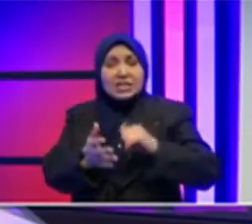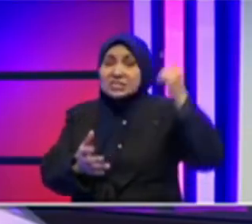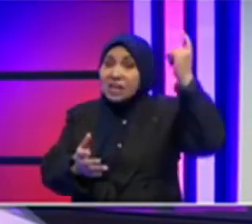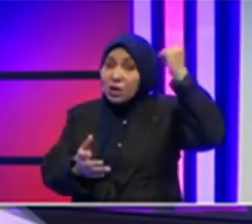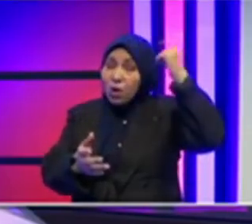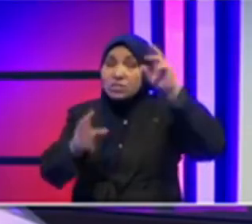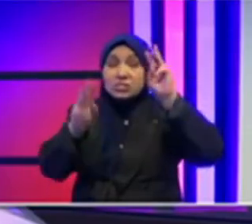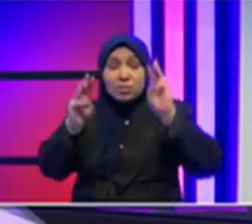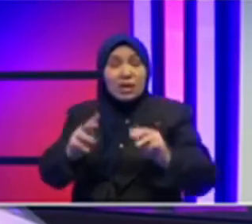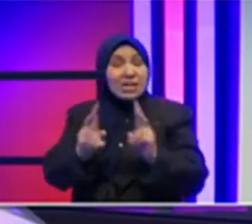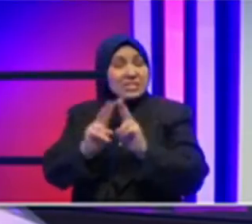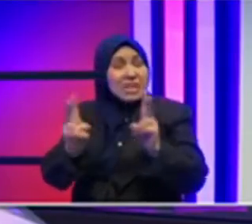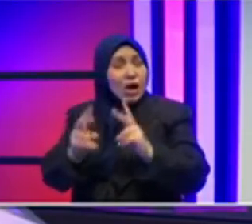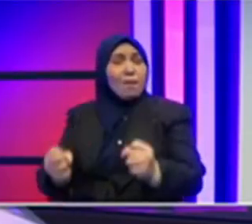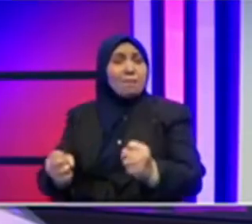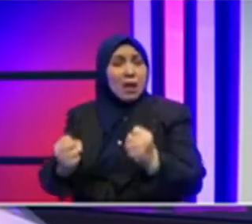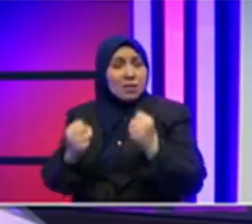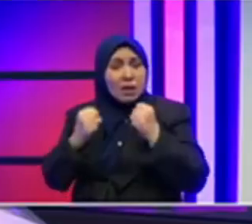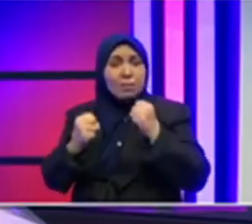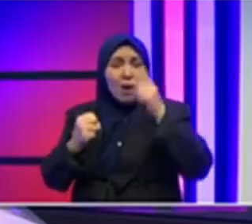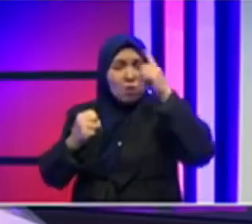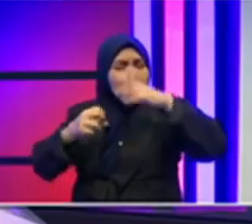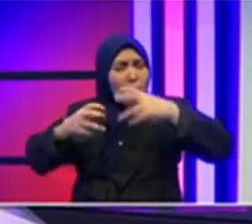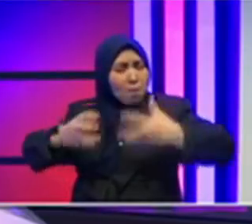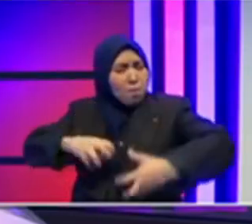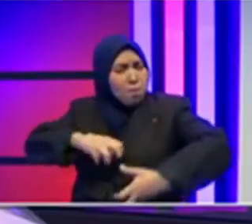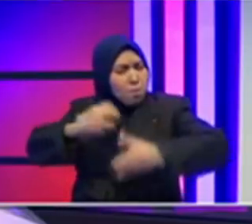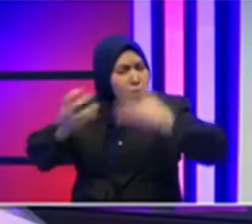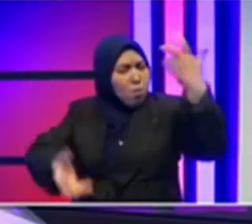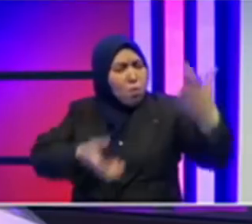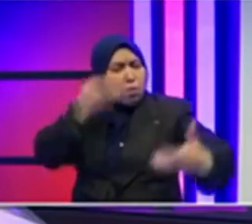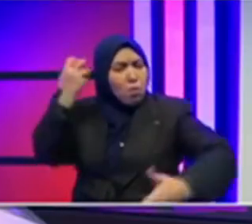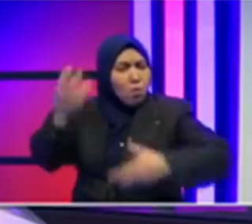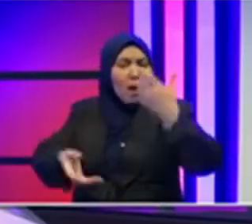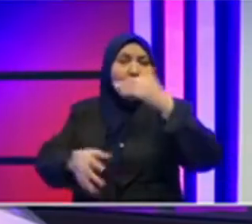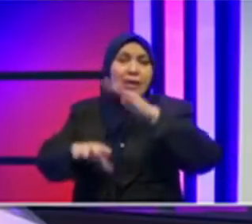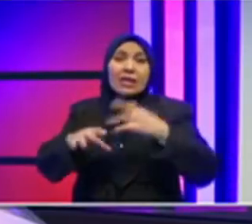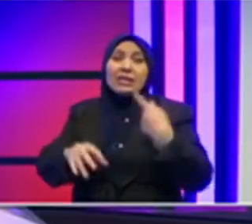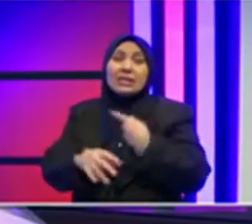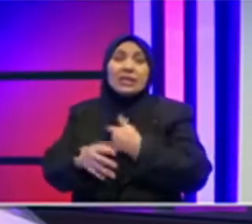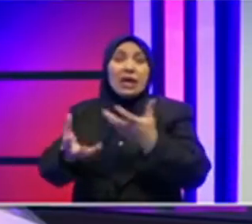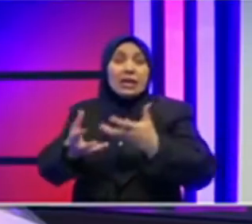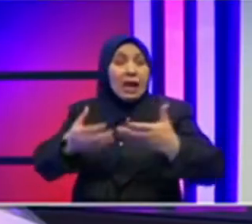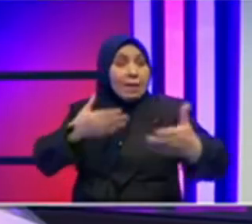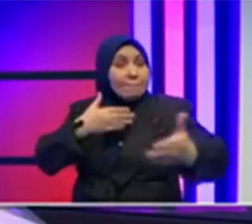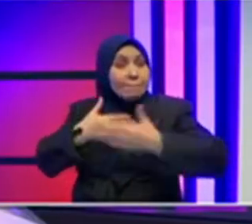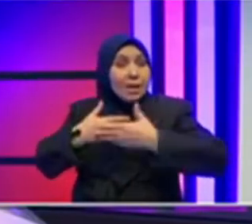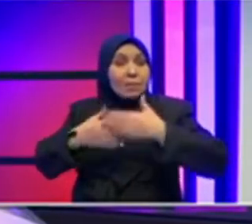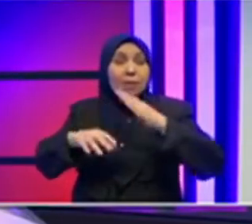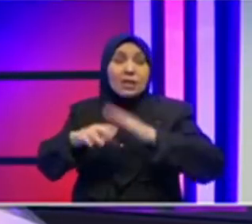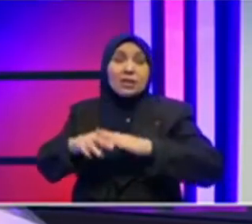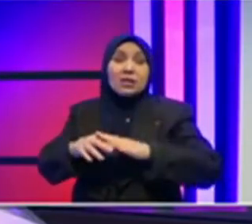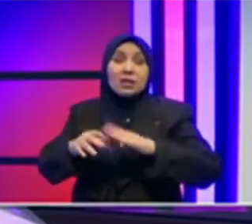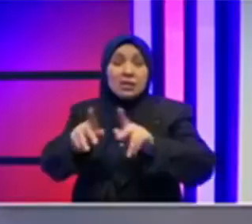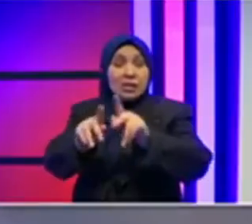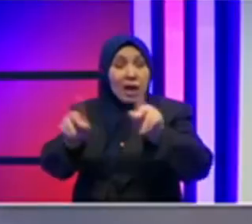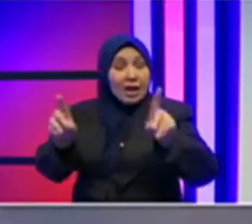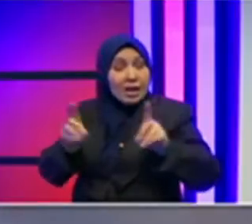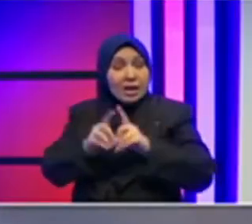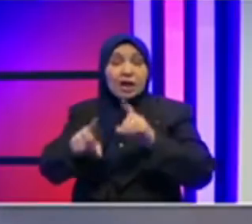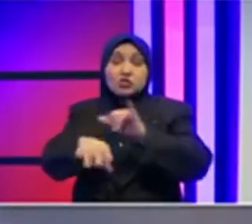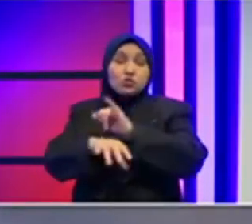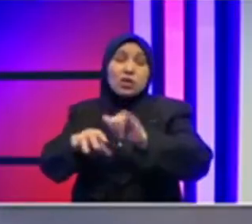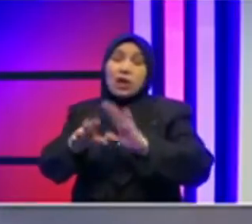manusia yang amat mantap Allah bongkar kepada kita yang ingin kembali kepada daerah syurga yang